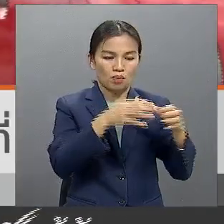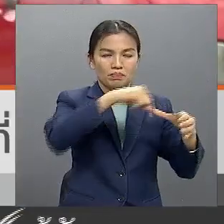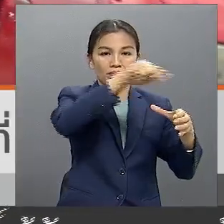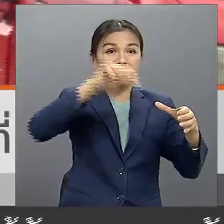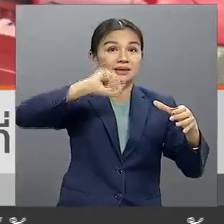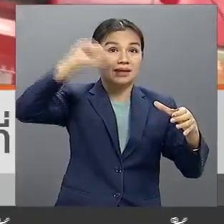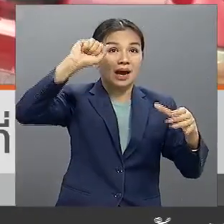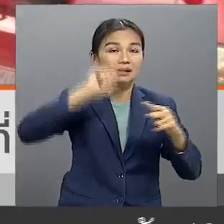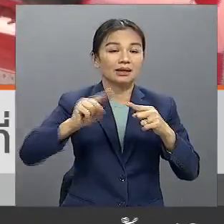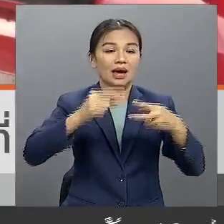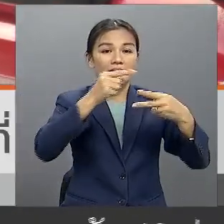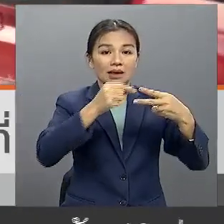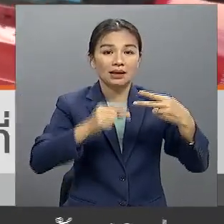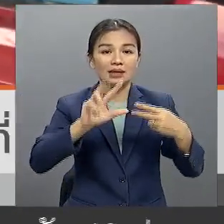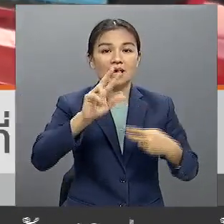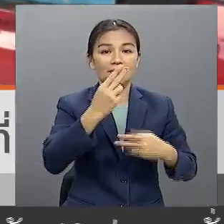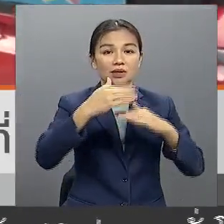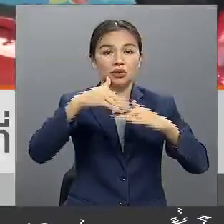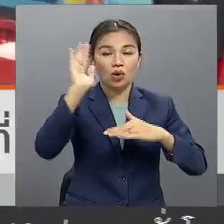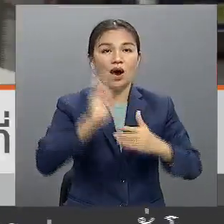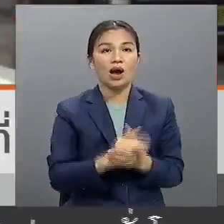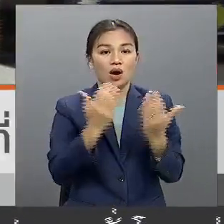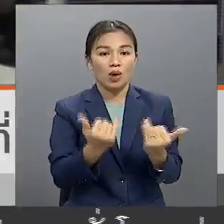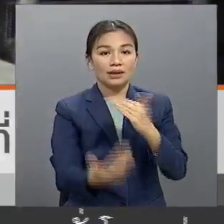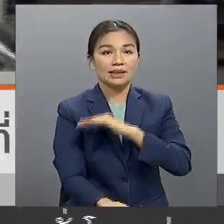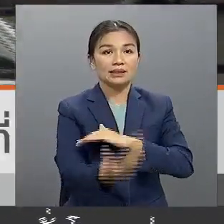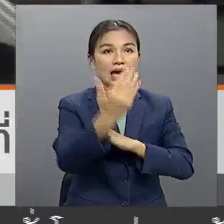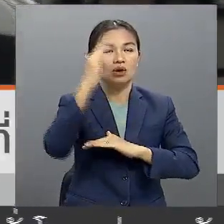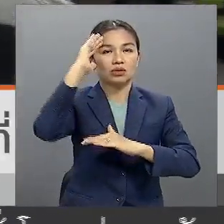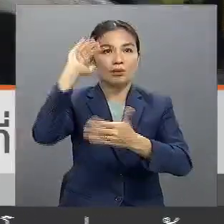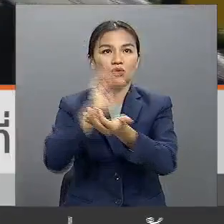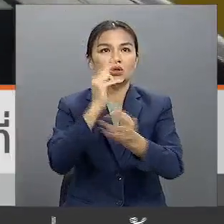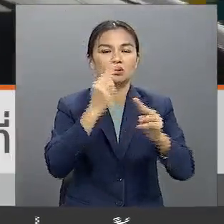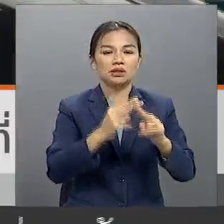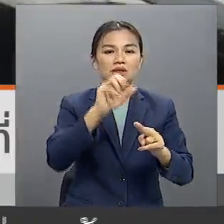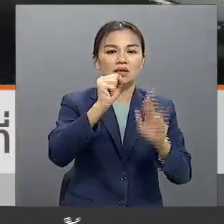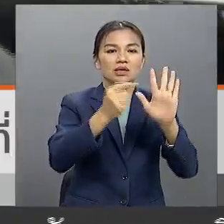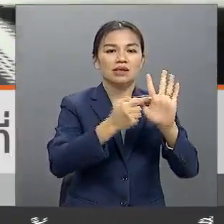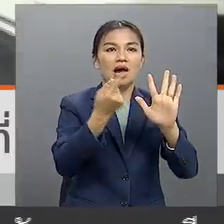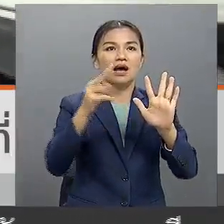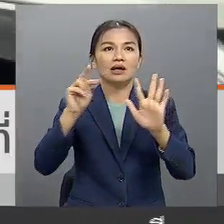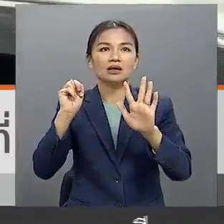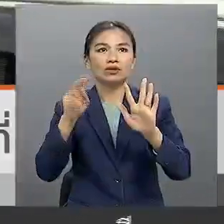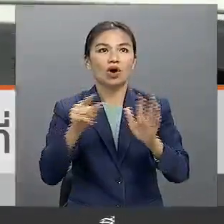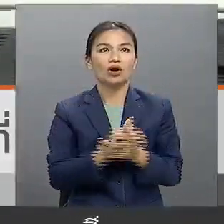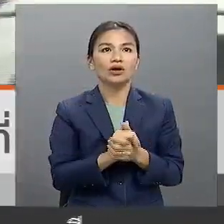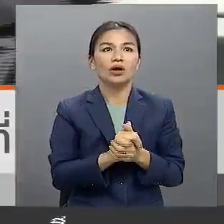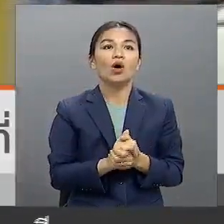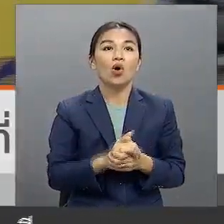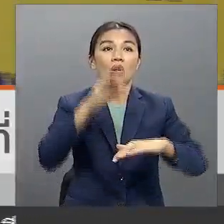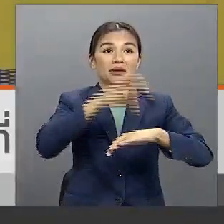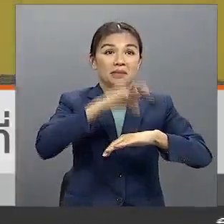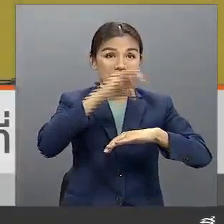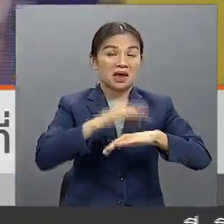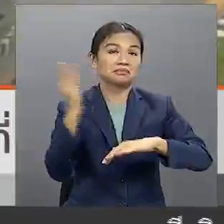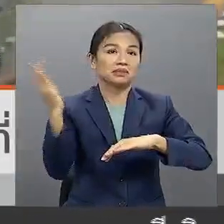า 30,000 คะแนนเช้าวันนี้พลตำรวจโทสาครทองมุนีว่าที่นายกเทศมนตรีนครหาดใหญ่พร้อมด้วยว่าที่สมาชิกสภ